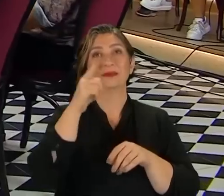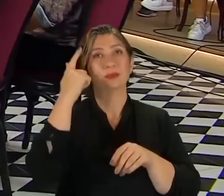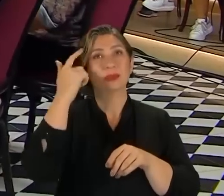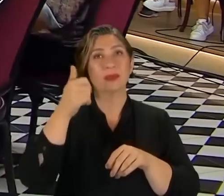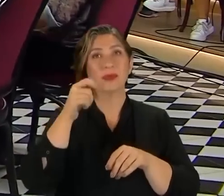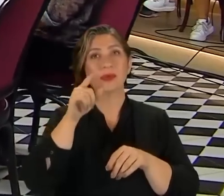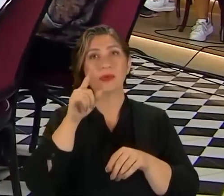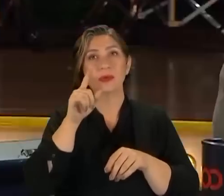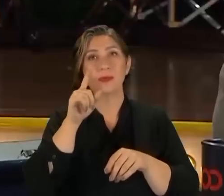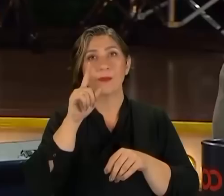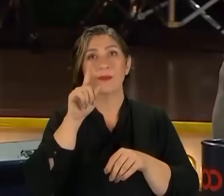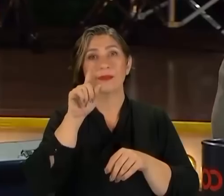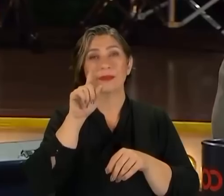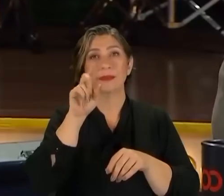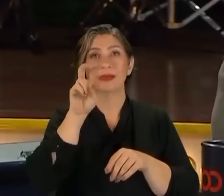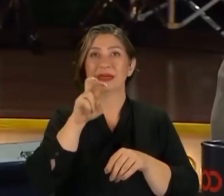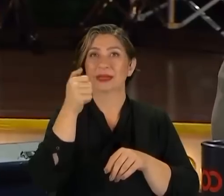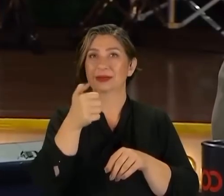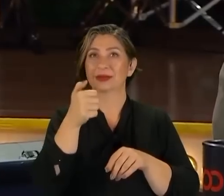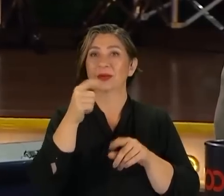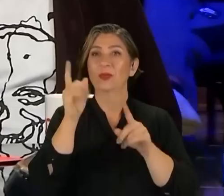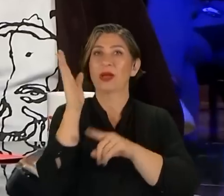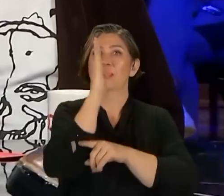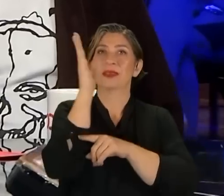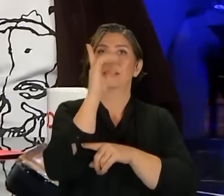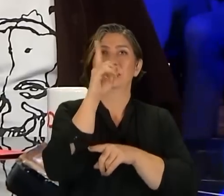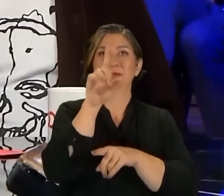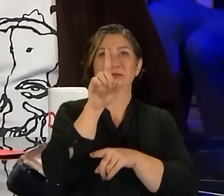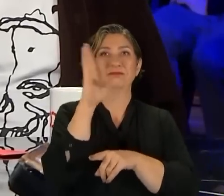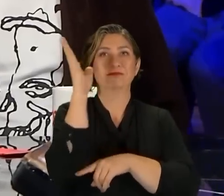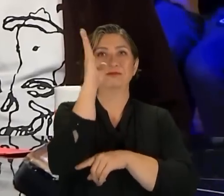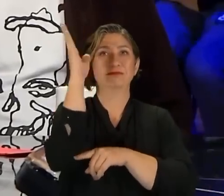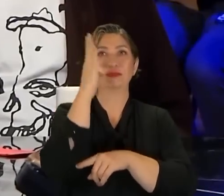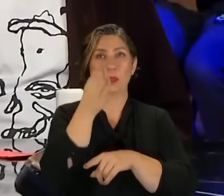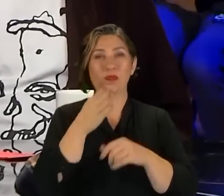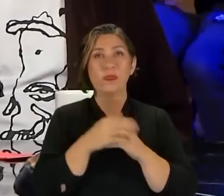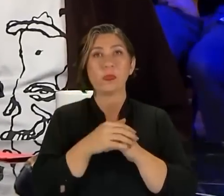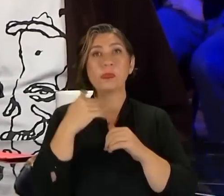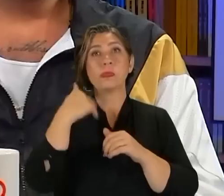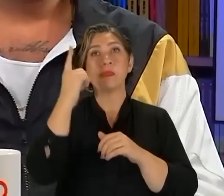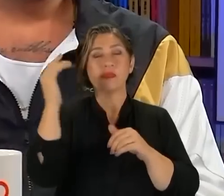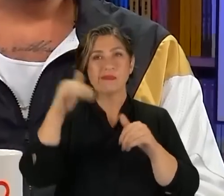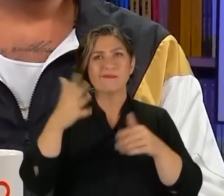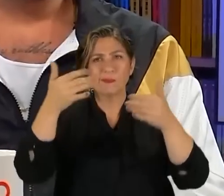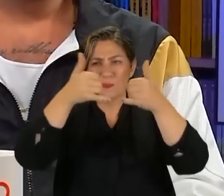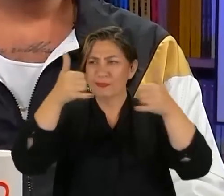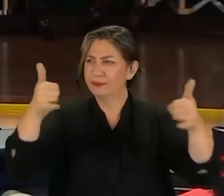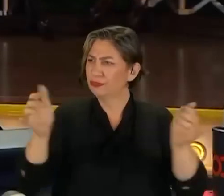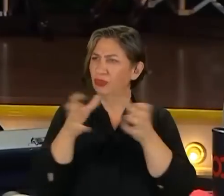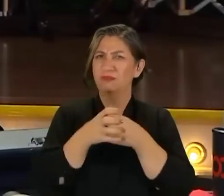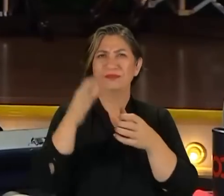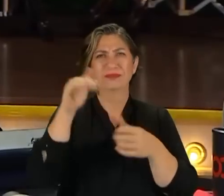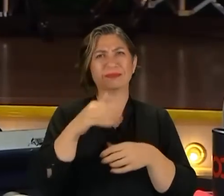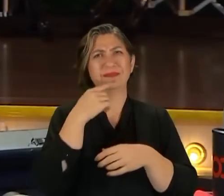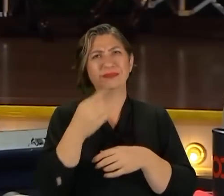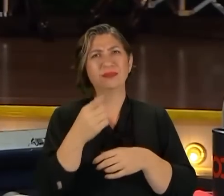boyu kaç? 86. 86. Hakikaten diğer arkadaşlara göre hakikaten uzunmuş. Ben ilk geldiğinizde ne kadar kısa boylu bir grup geldi